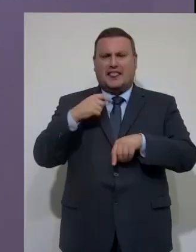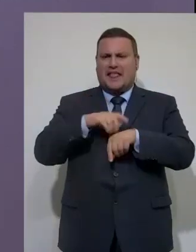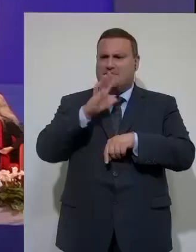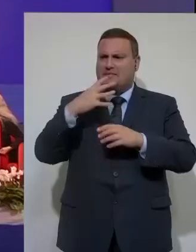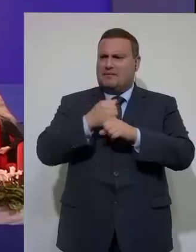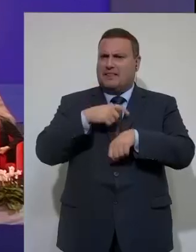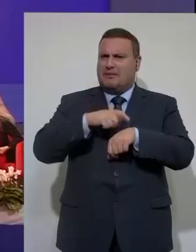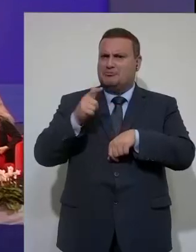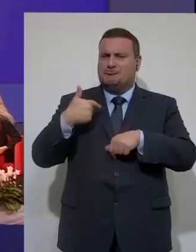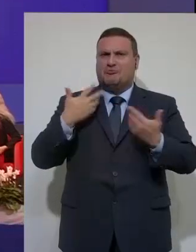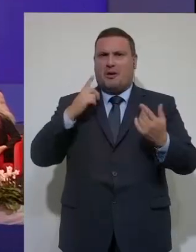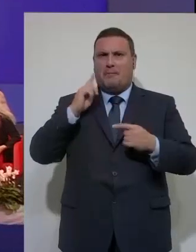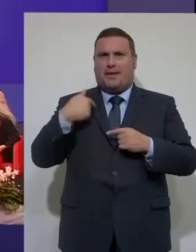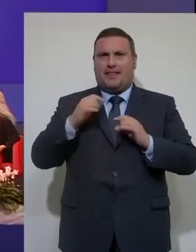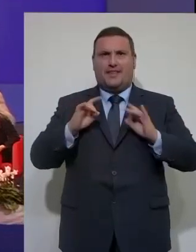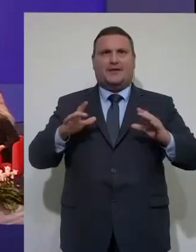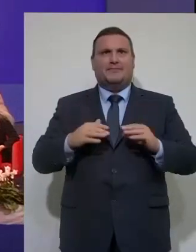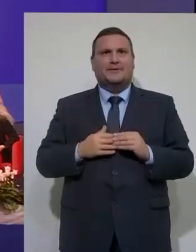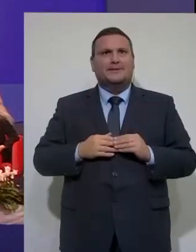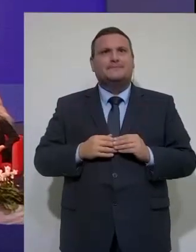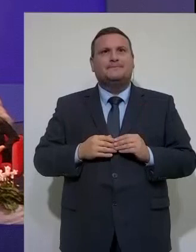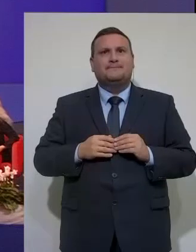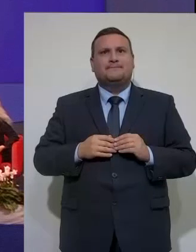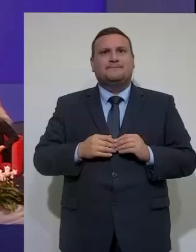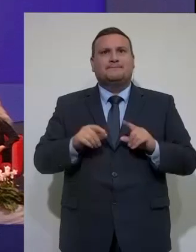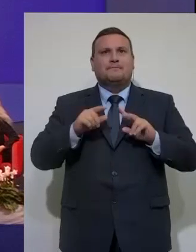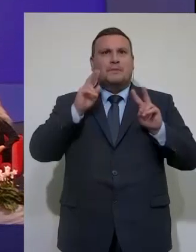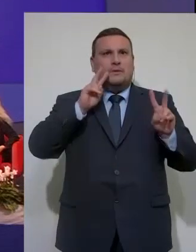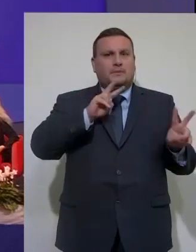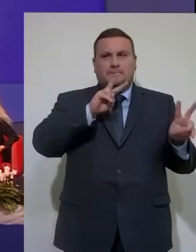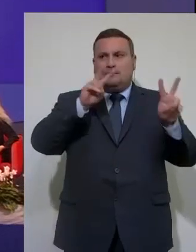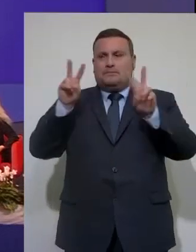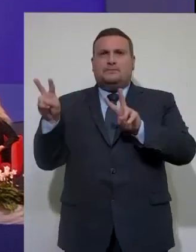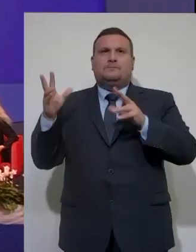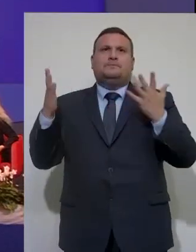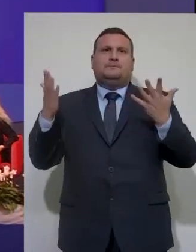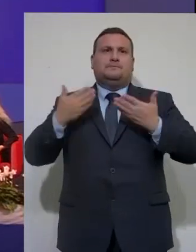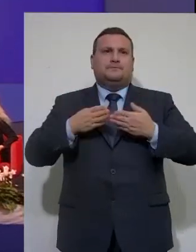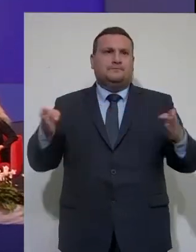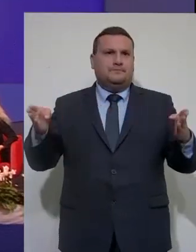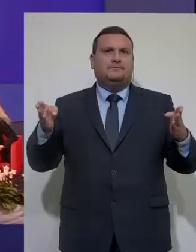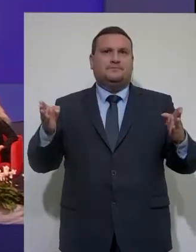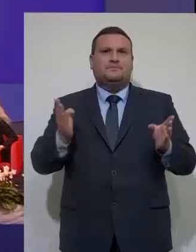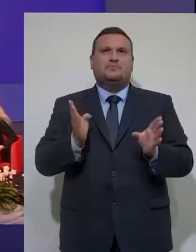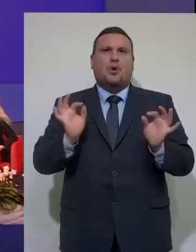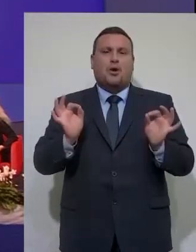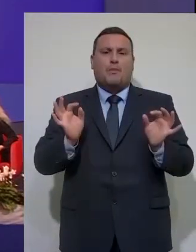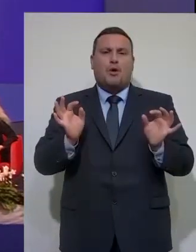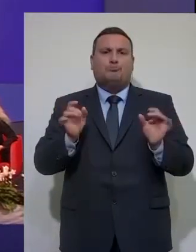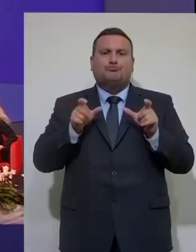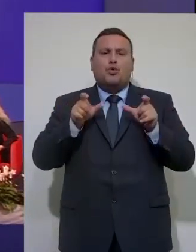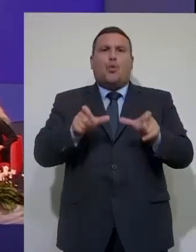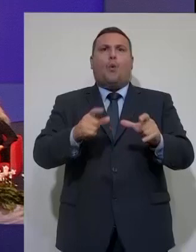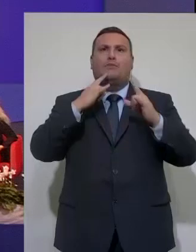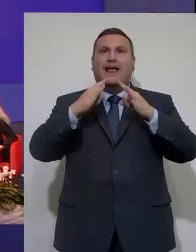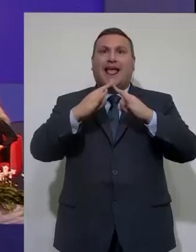anticipare che presenteremo un overview particolare di questo segmento a rafforzare l'idea che in Italia